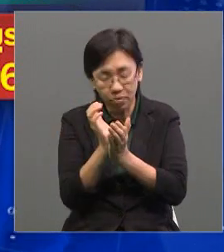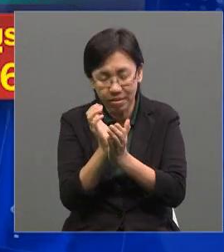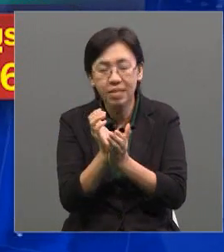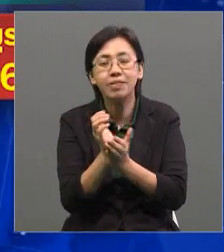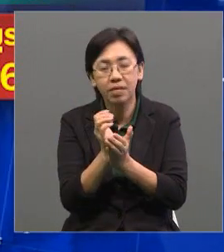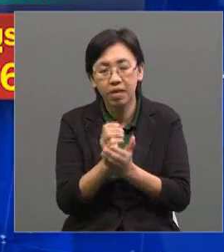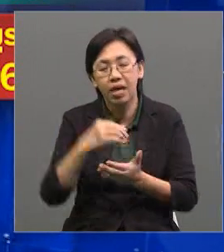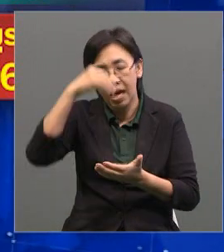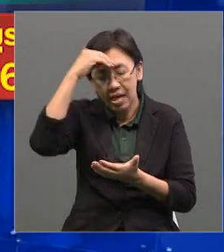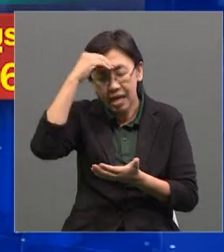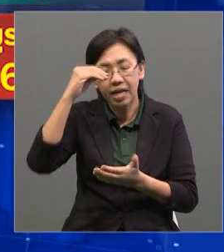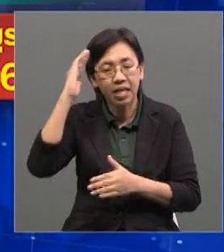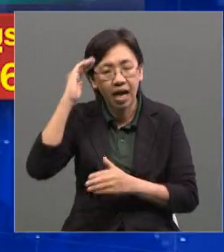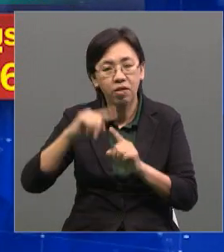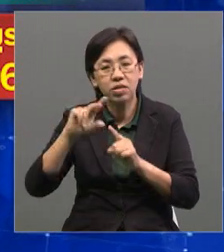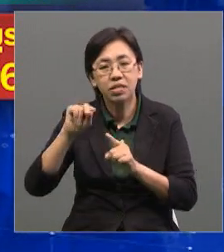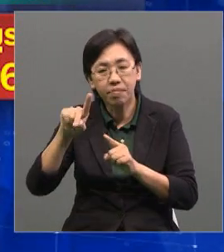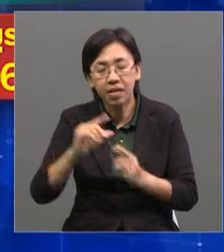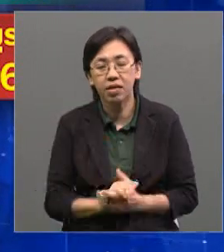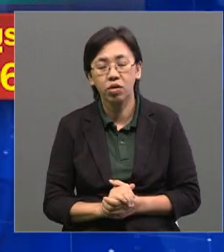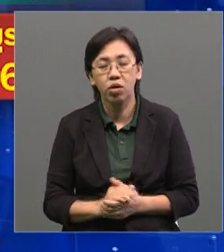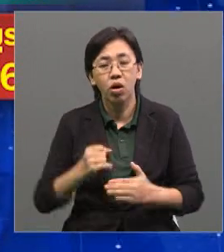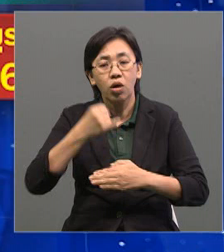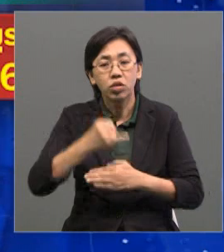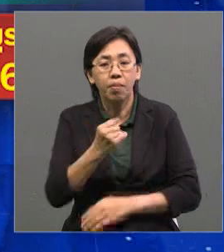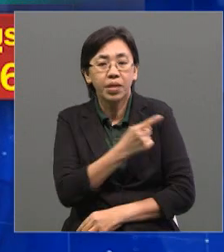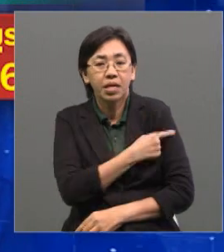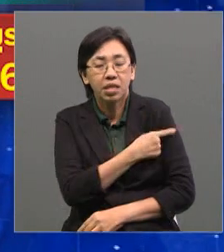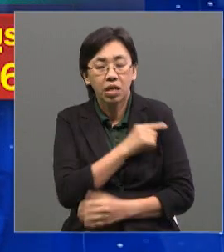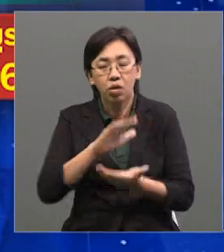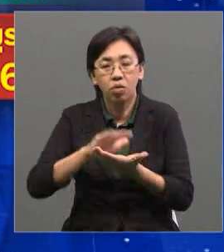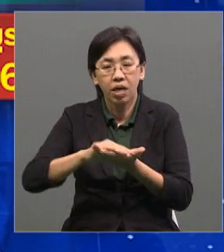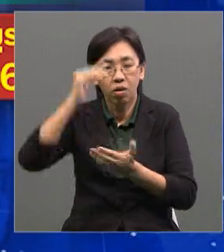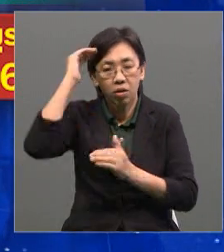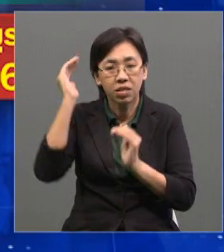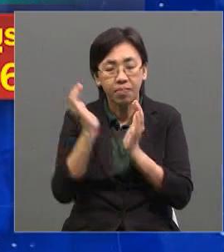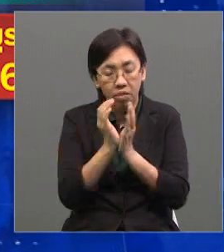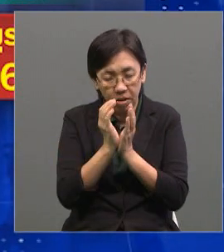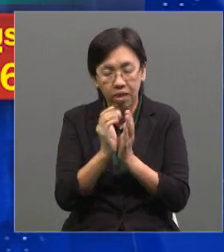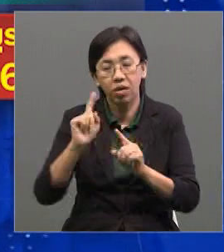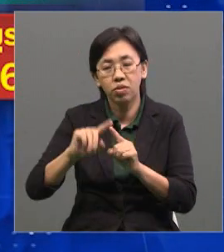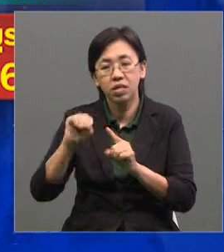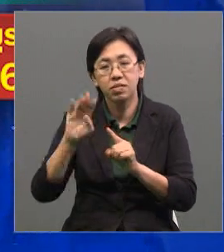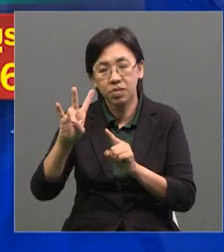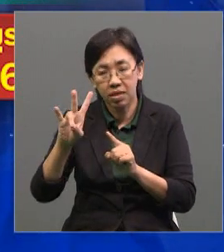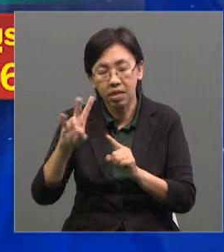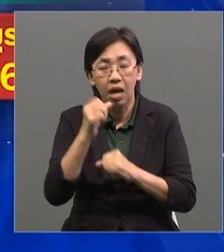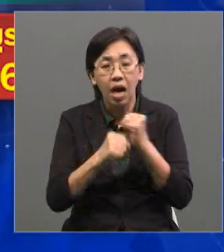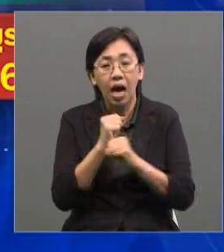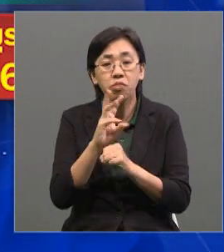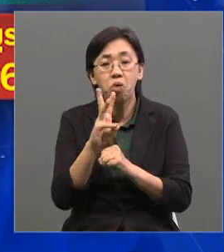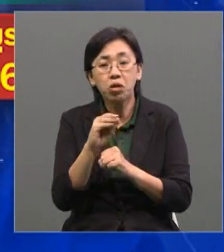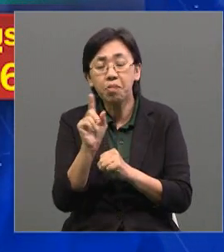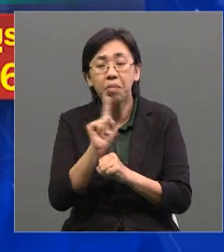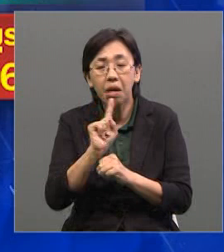นักเรียนเตรียมทหารรุ่นที่ 31นะฮะจจบปริญญาตรีโรงเรียนนายร้อยตำรวจรุ่นที่ 47จะเกษียณอายุราชการอีก